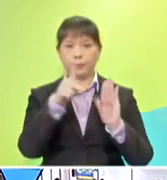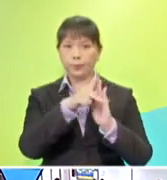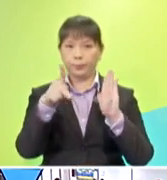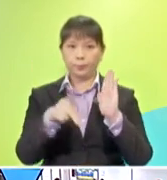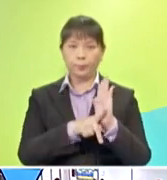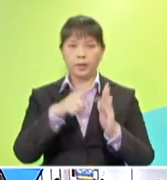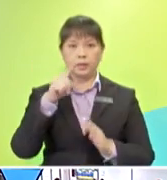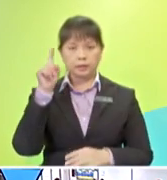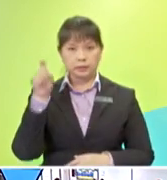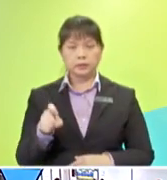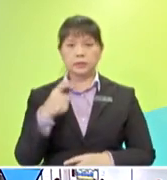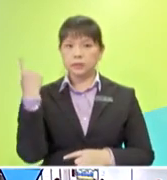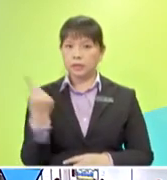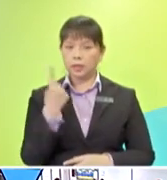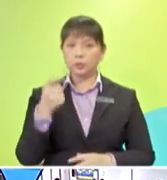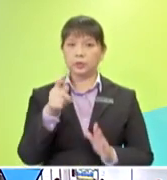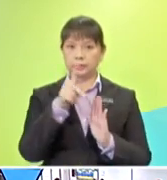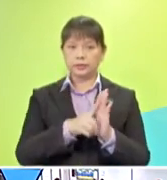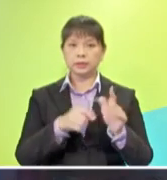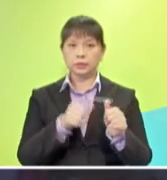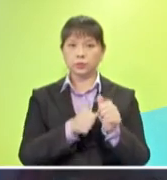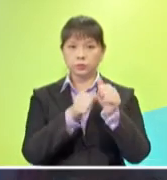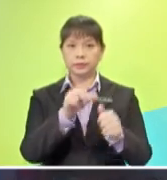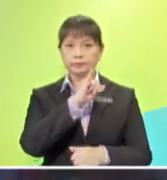Sepanjang Kita di sekolah